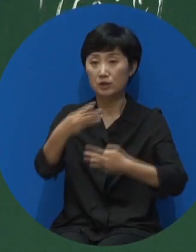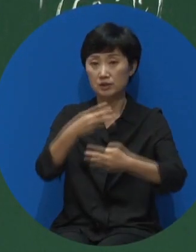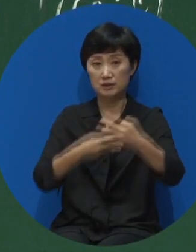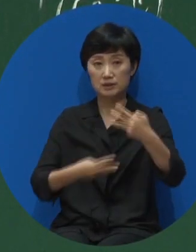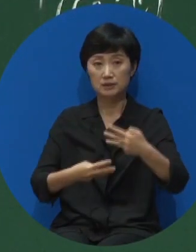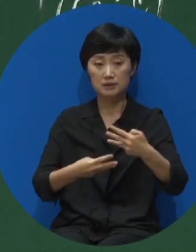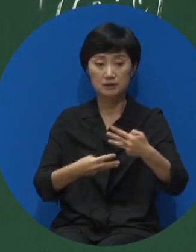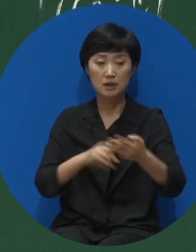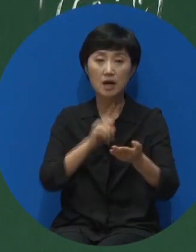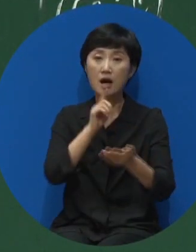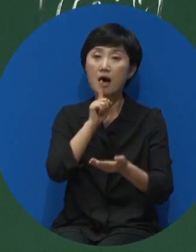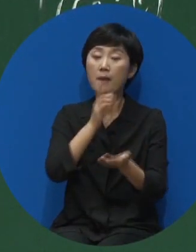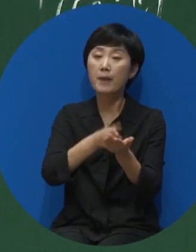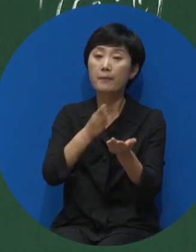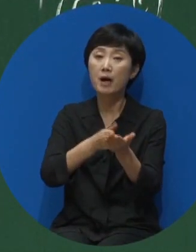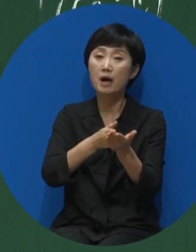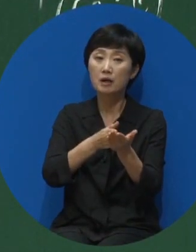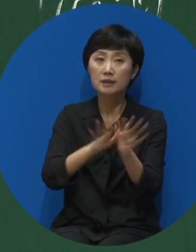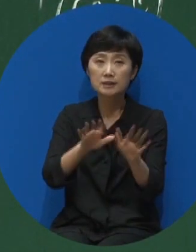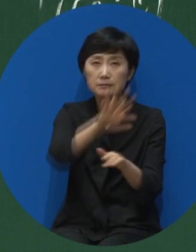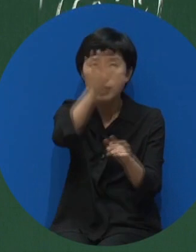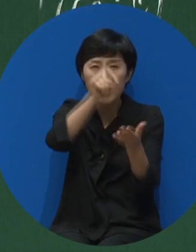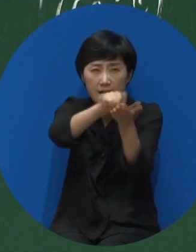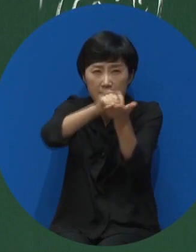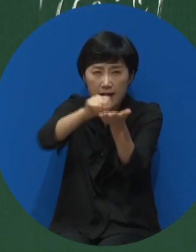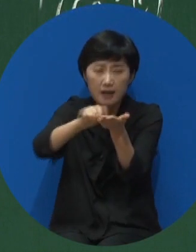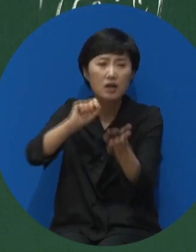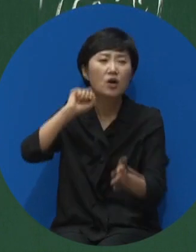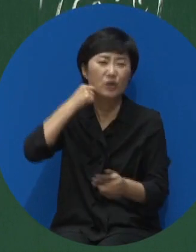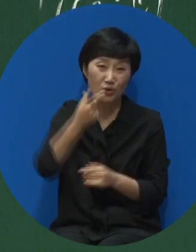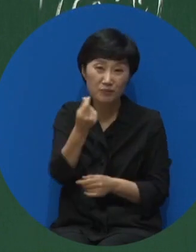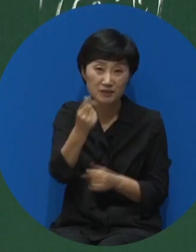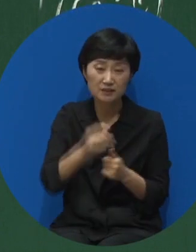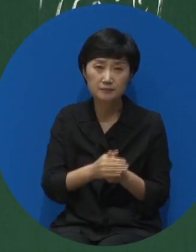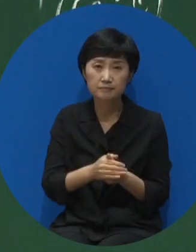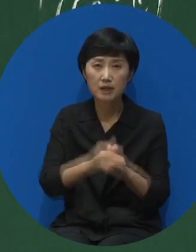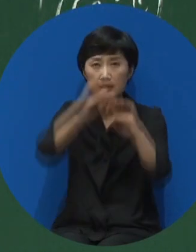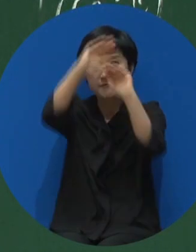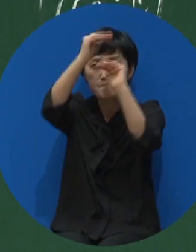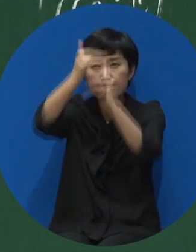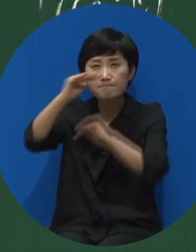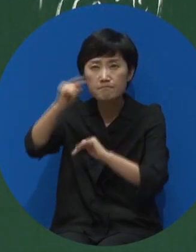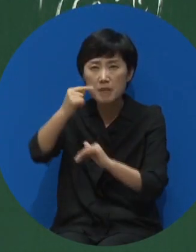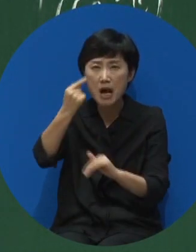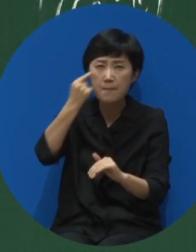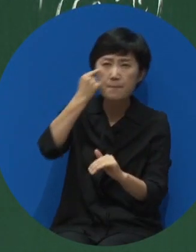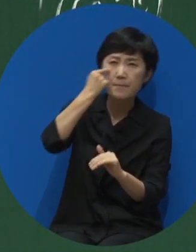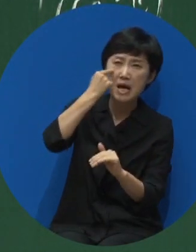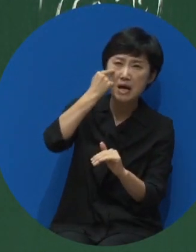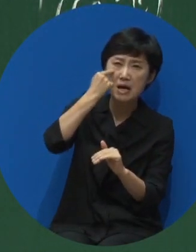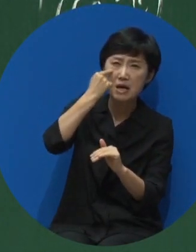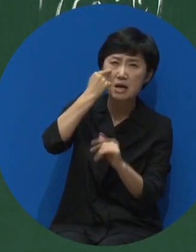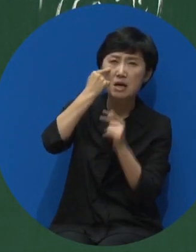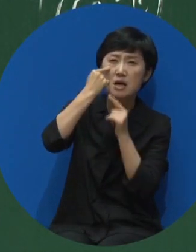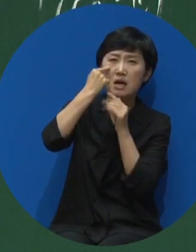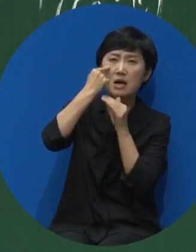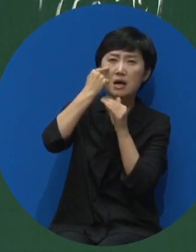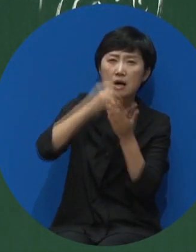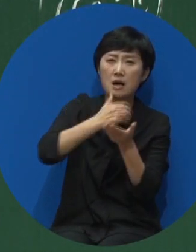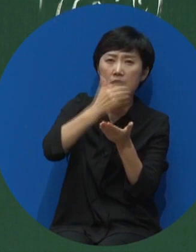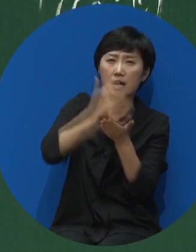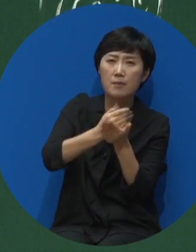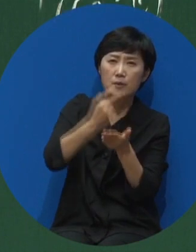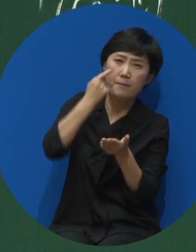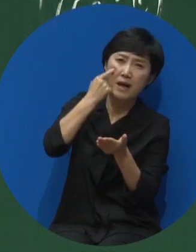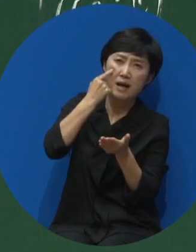이거를 다 쓰면 시간 없으니까 여러분이 가장 중요한 데다가 한 단어씩만